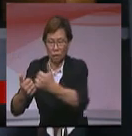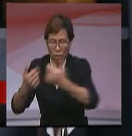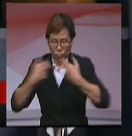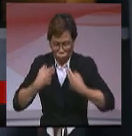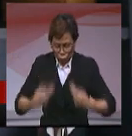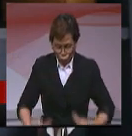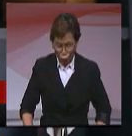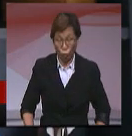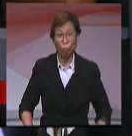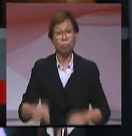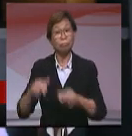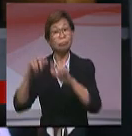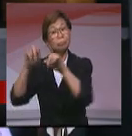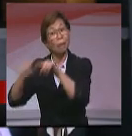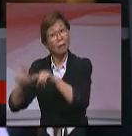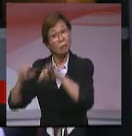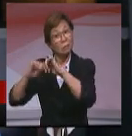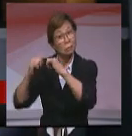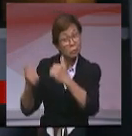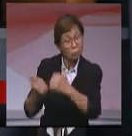beruniform.